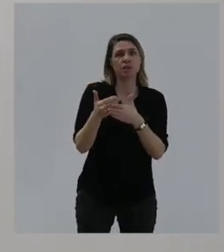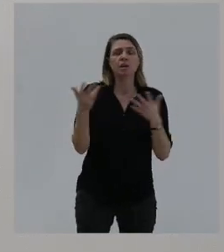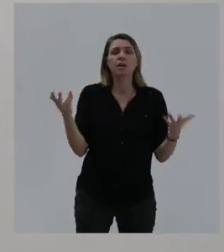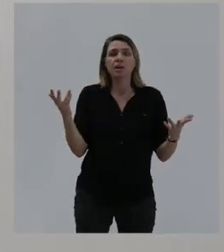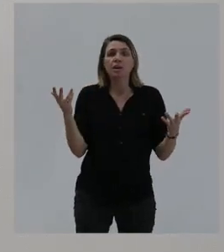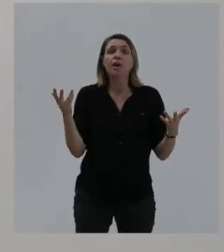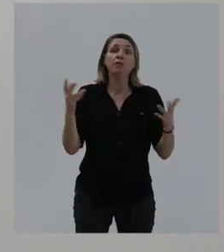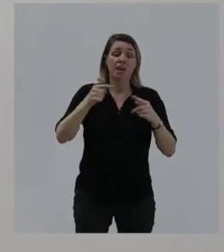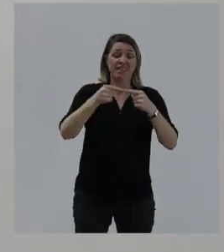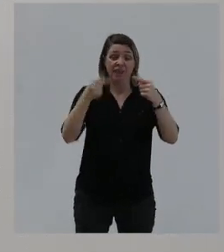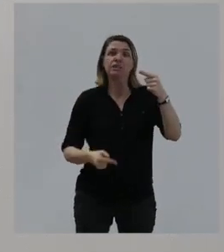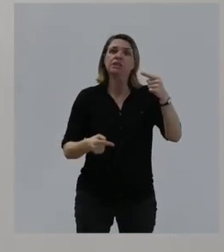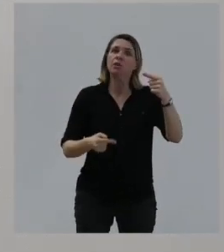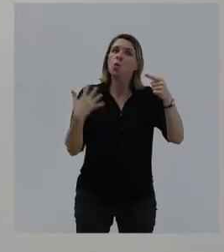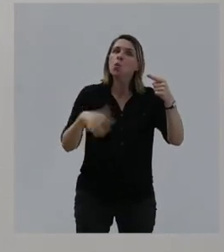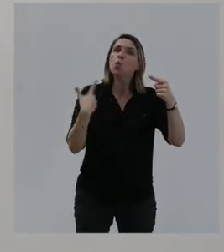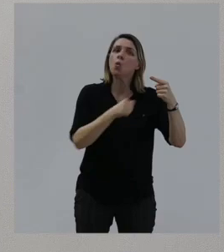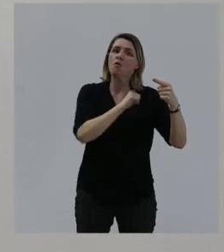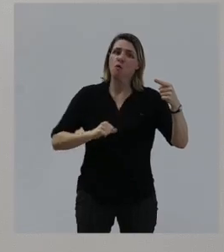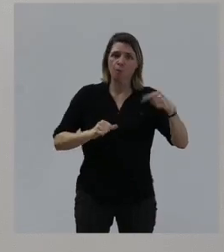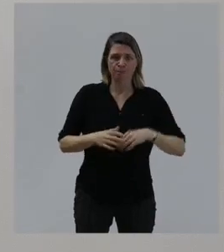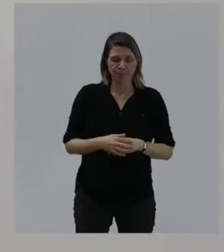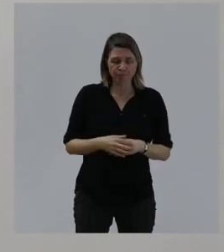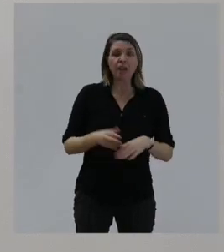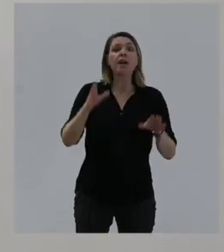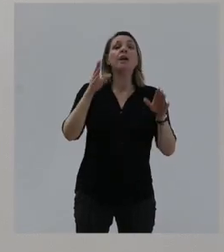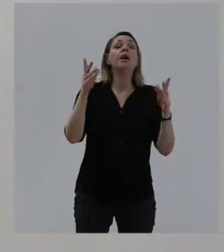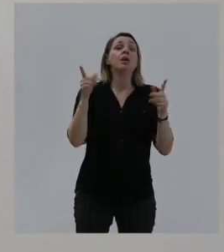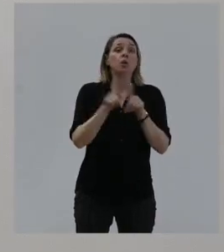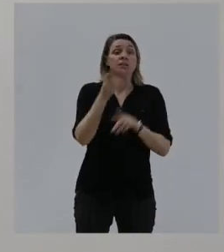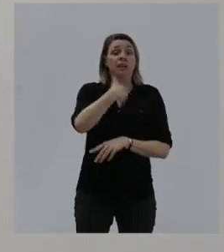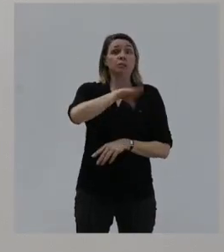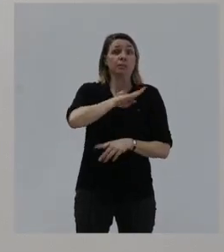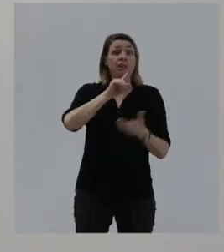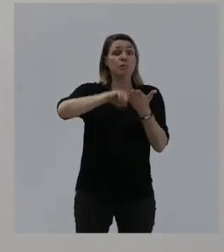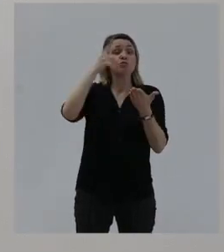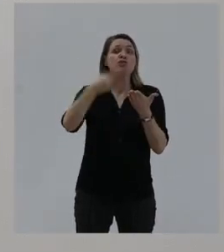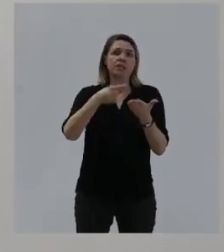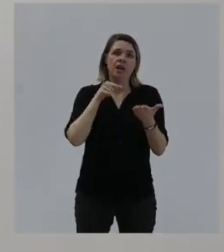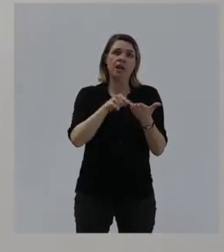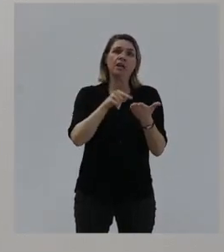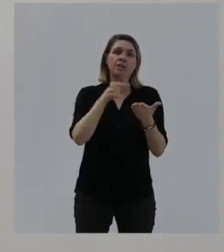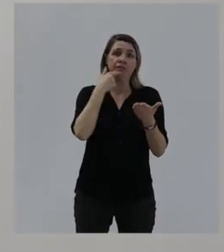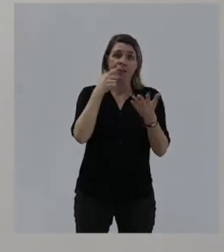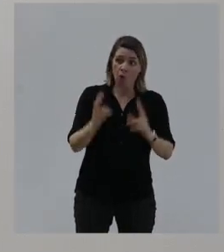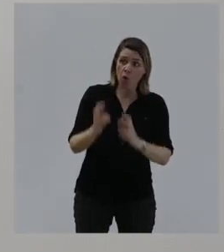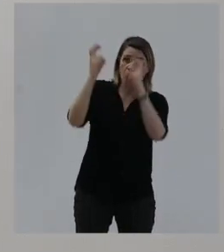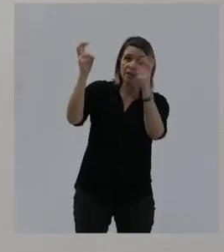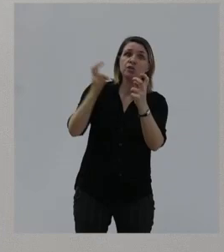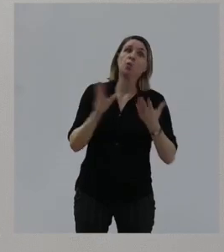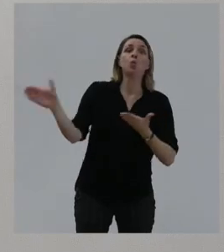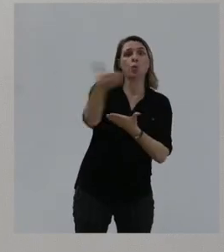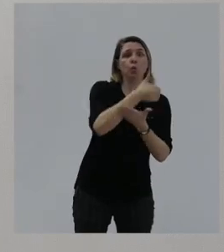avec des déficits très considérables. Enfin, la responsabilité budgétaire implique également l'augmentation de nos